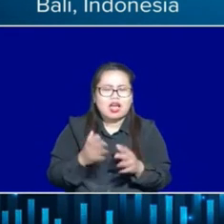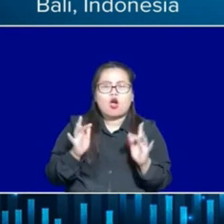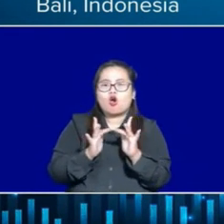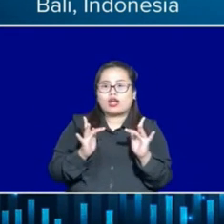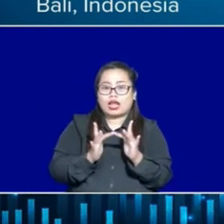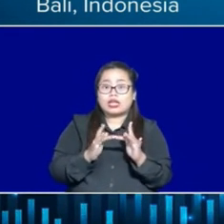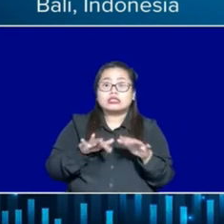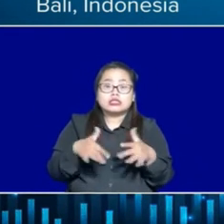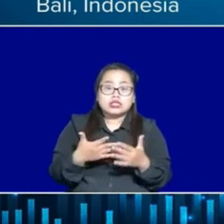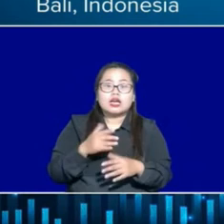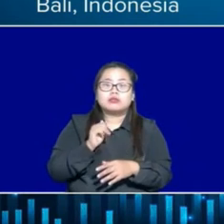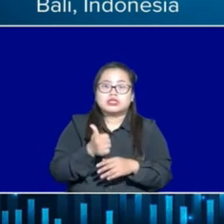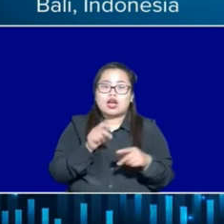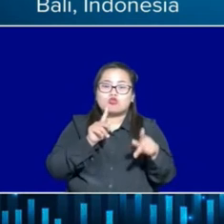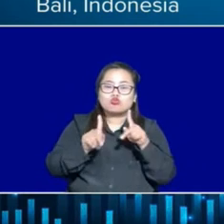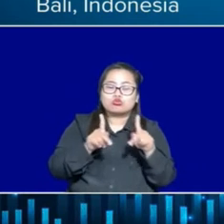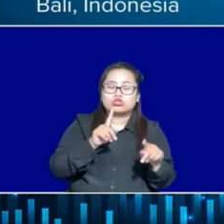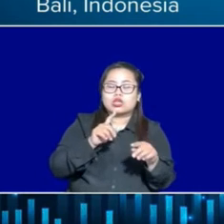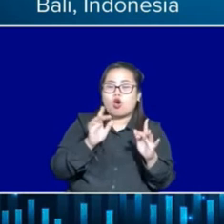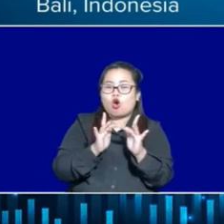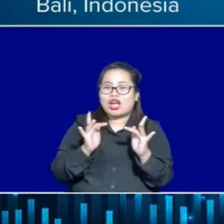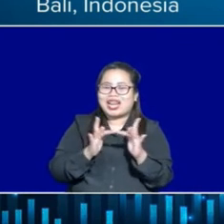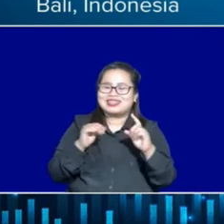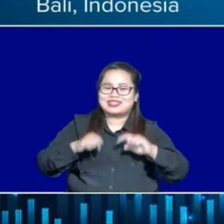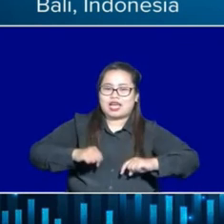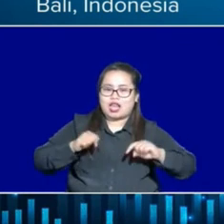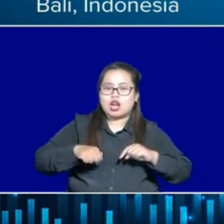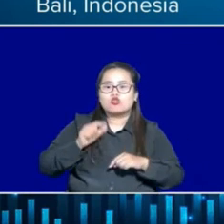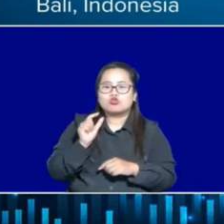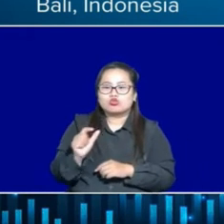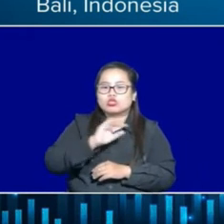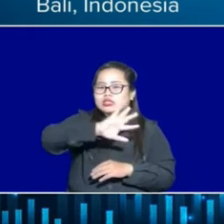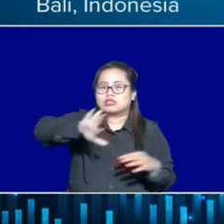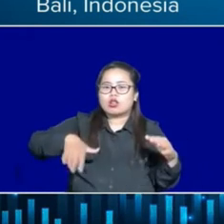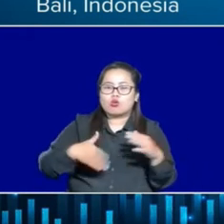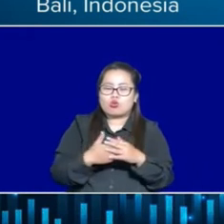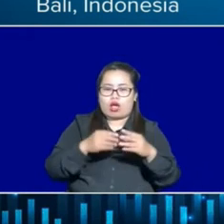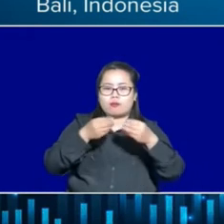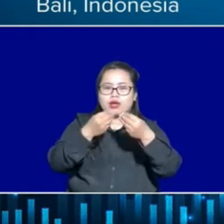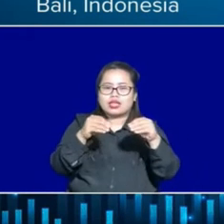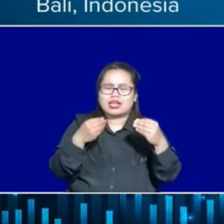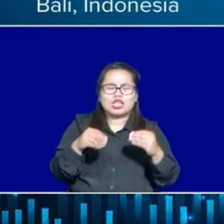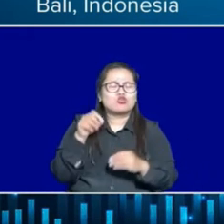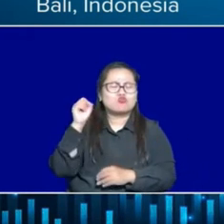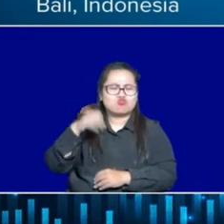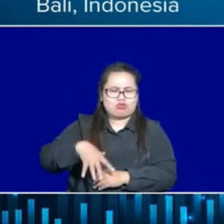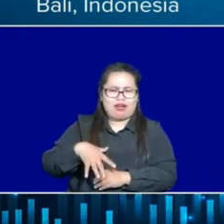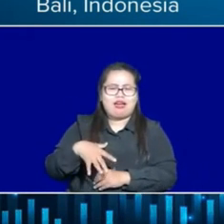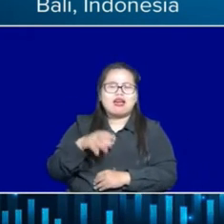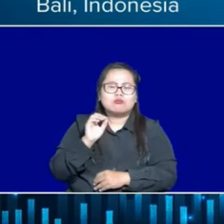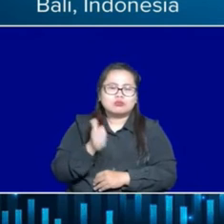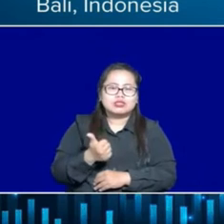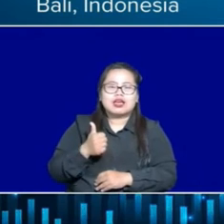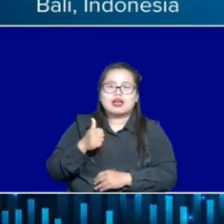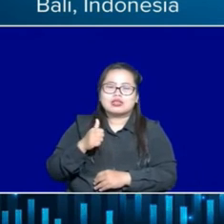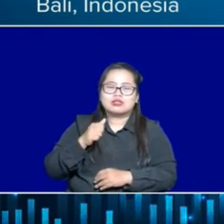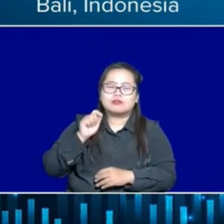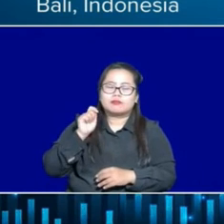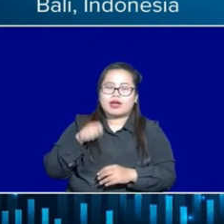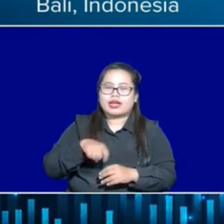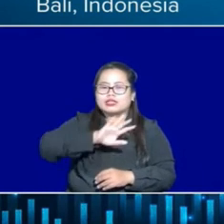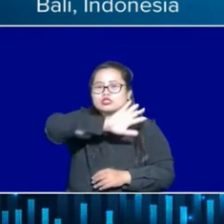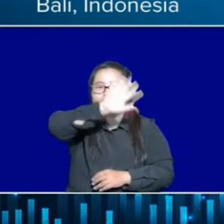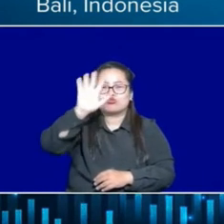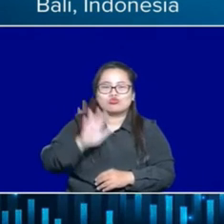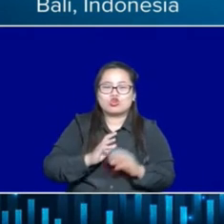les online sekarang untuk seluruh mata kuliah itu murah dan ambil di seluruh dunia sepanjang